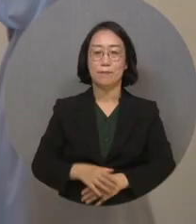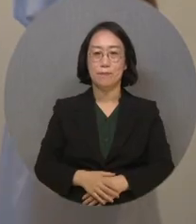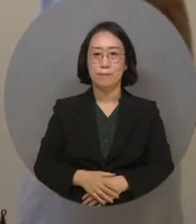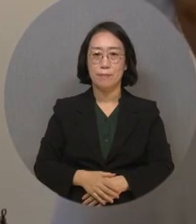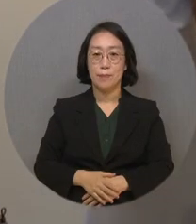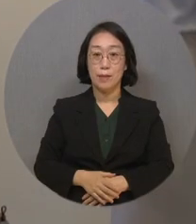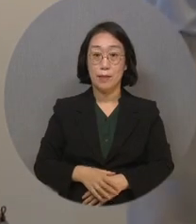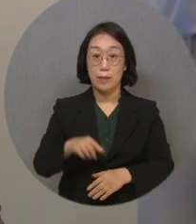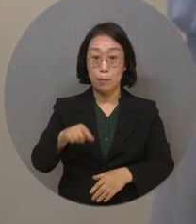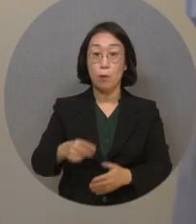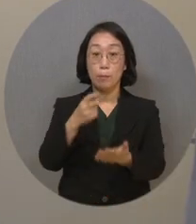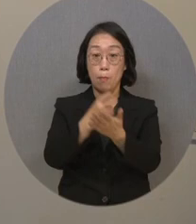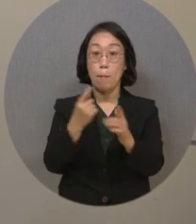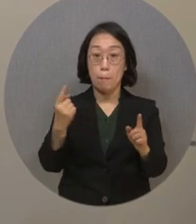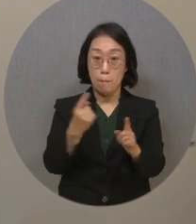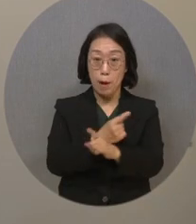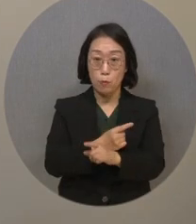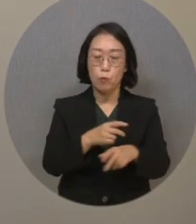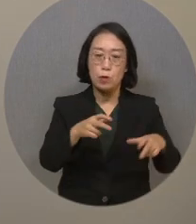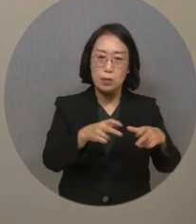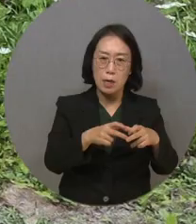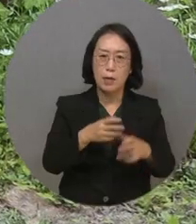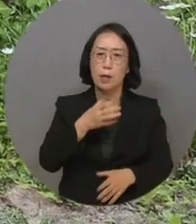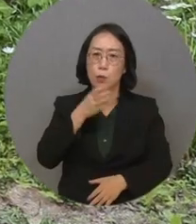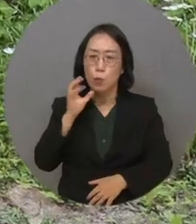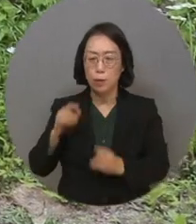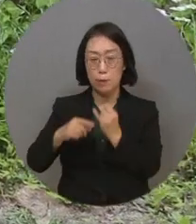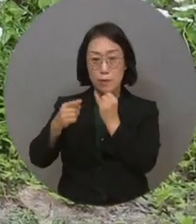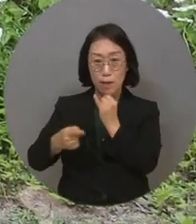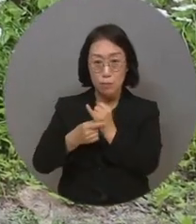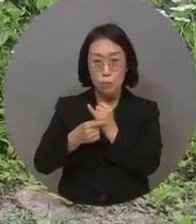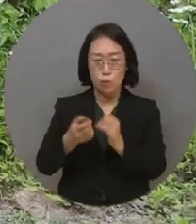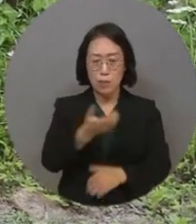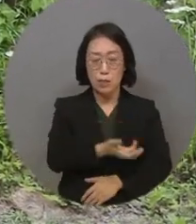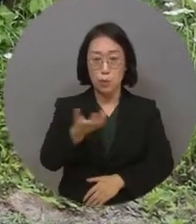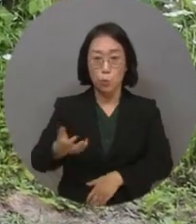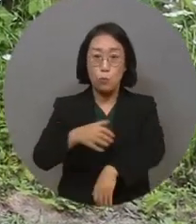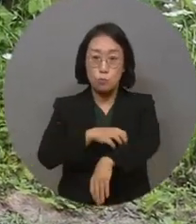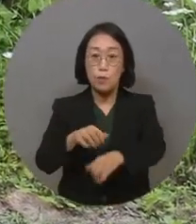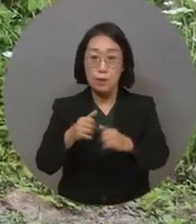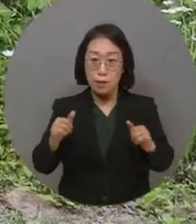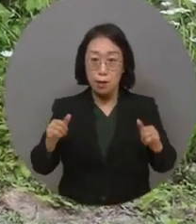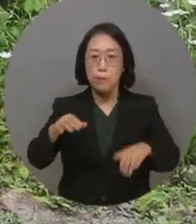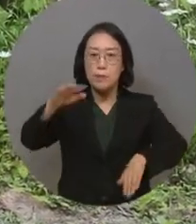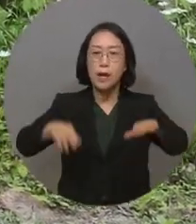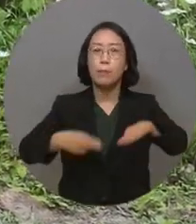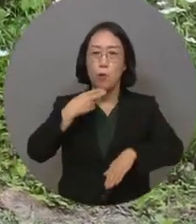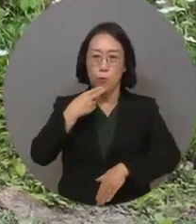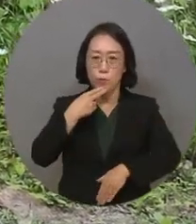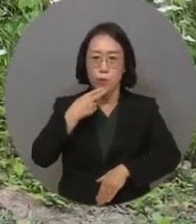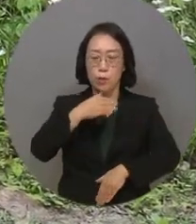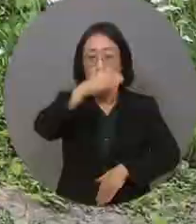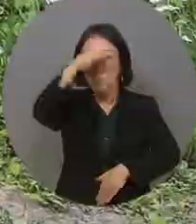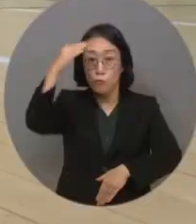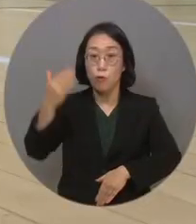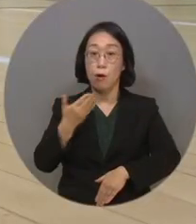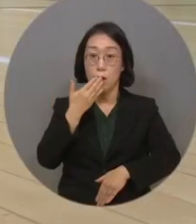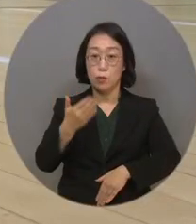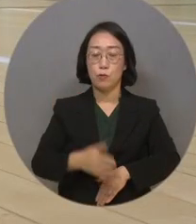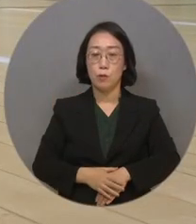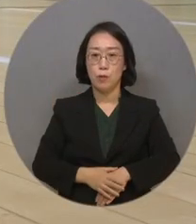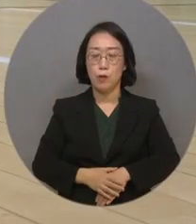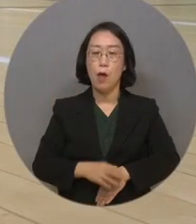이번 조례안은 장애인 노인 임산부 등 이동 약자가 차별 없이 문화예술 활동을 즐길 수 있도록